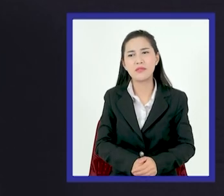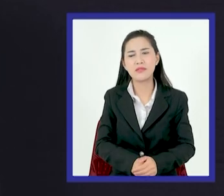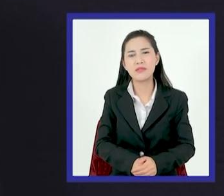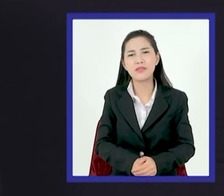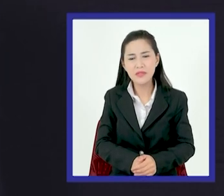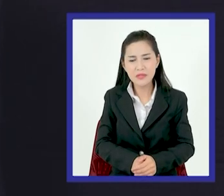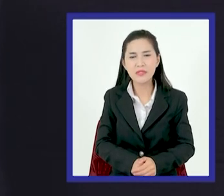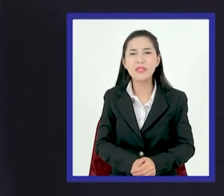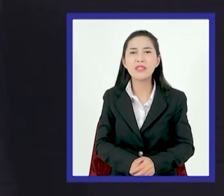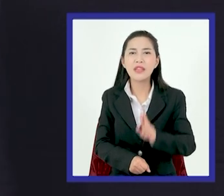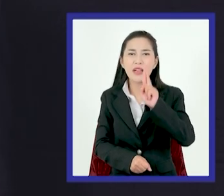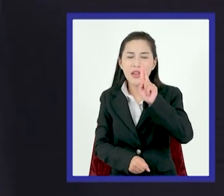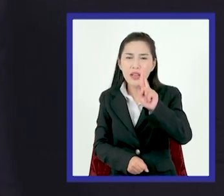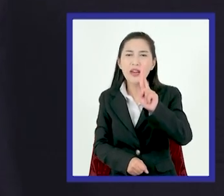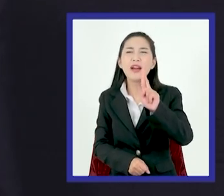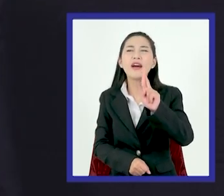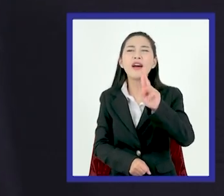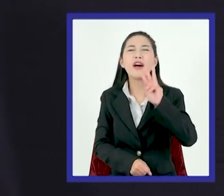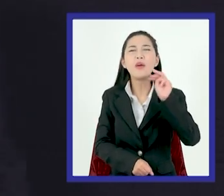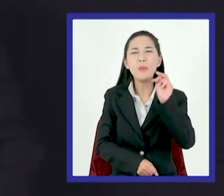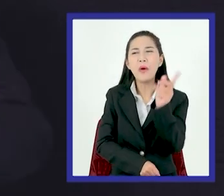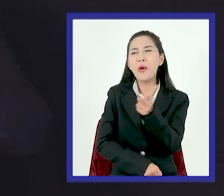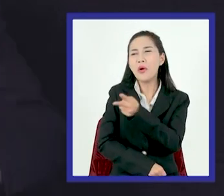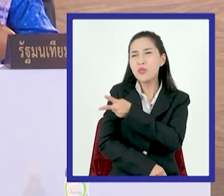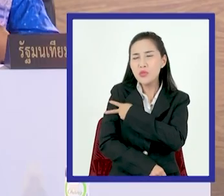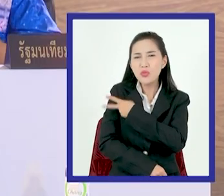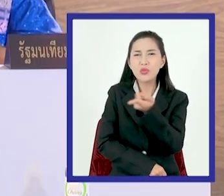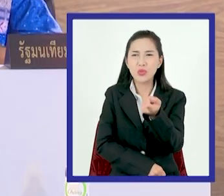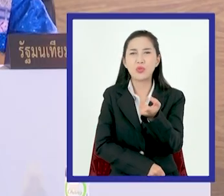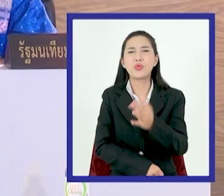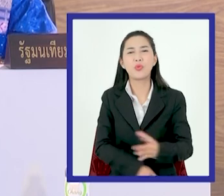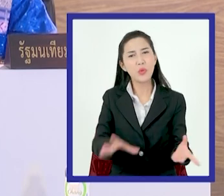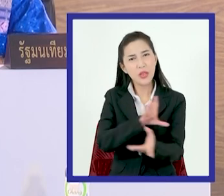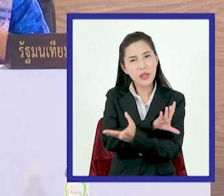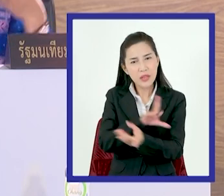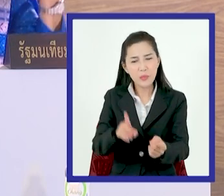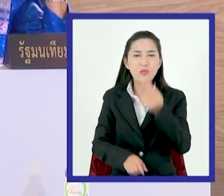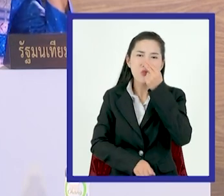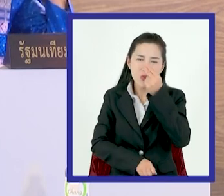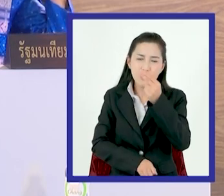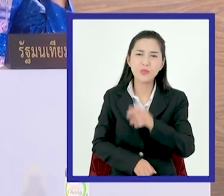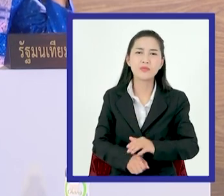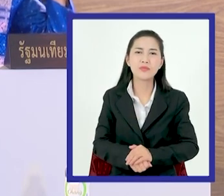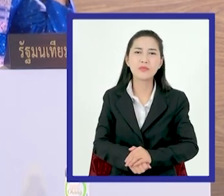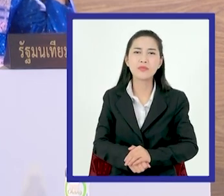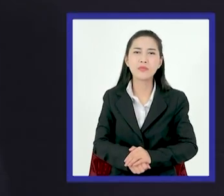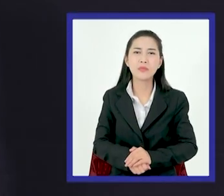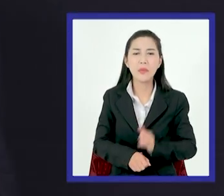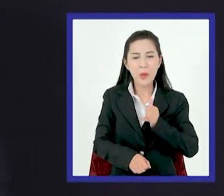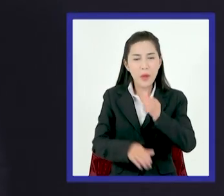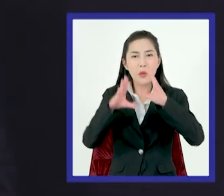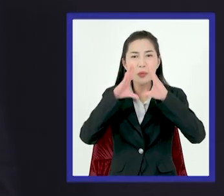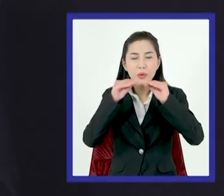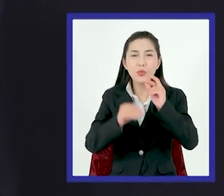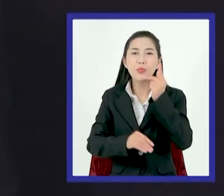มนตรีนะรัฐมนตรีนะเรียกอะไรรัฐมนตรีวัฒนธรรมลองดูสิเนี่ยเข้าไปประชุมครม.ท่าน